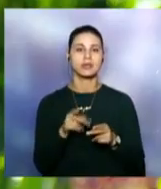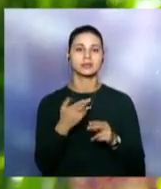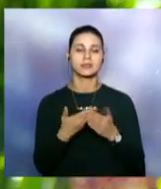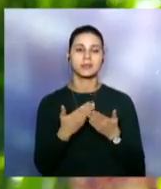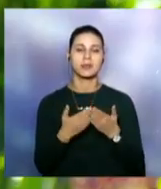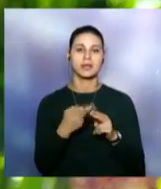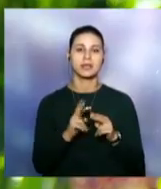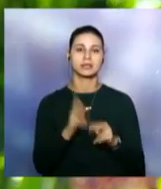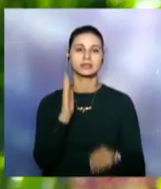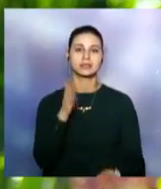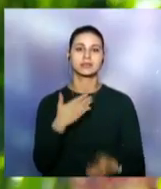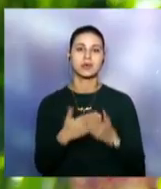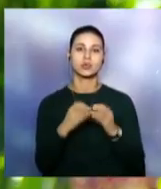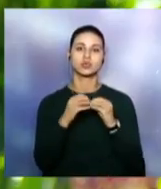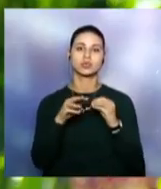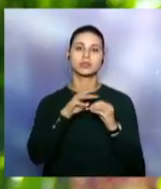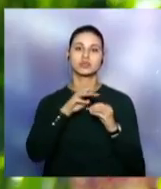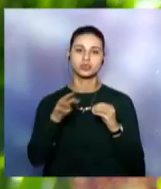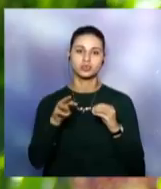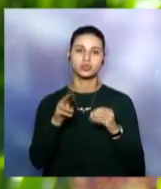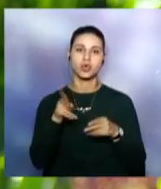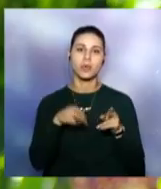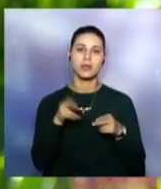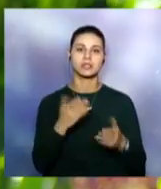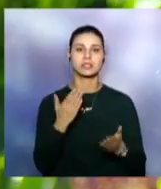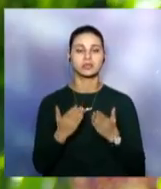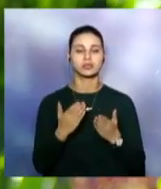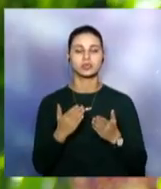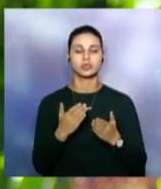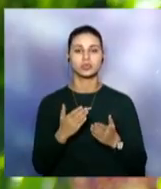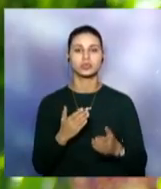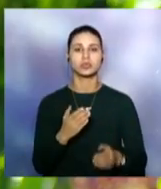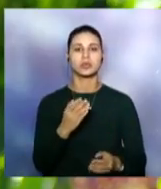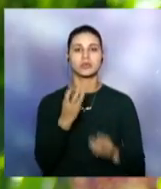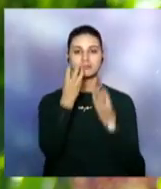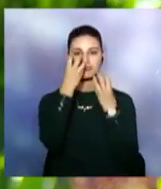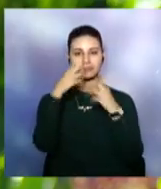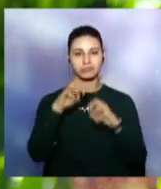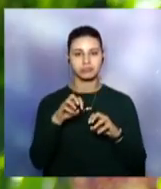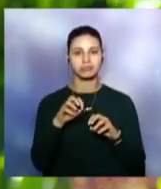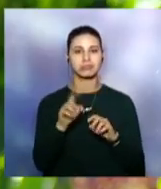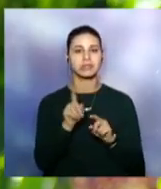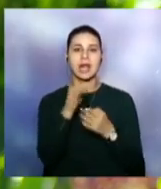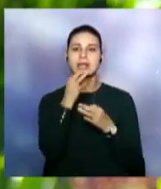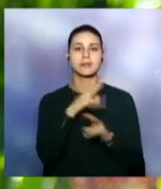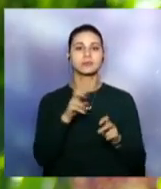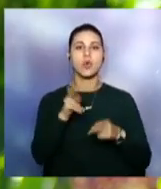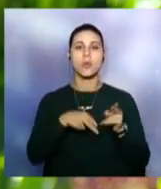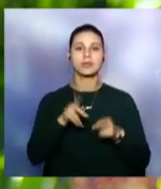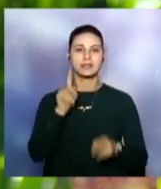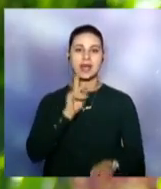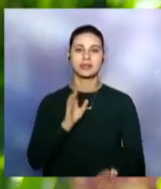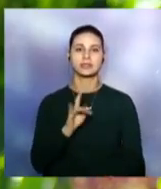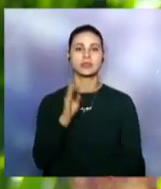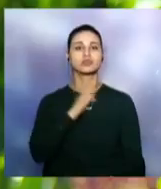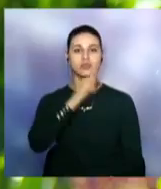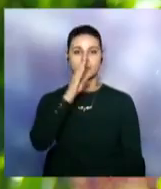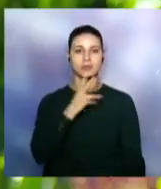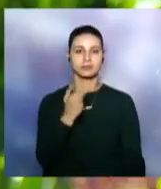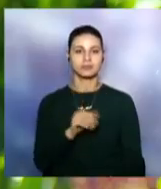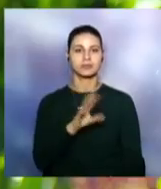იქნება თუნდაც 15 წუთიანი თიაქრის ოპერაცია თუ პოლიპექტომია თუ რა ნებისმიერ ოპერაცია არ არის სასიამოვნო შუბლის რა თქმა